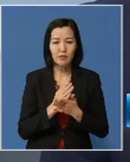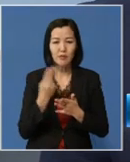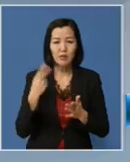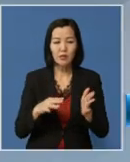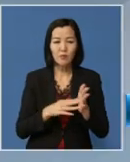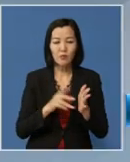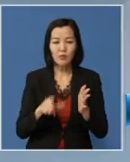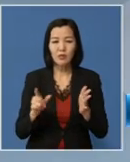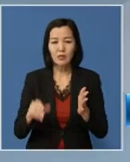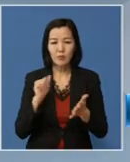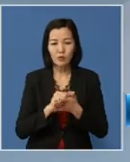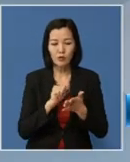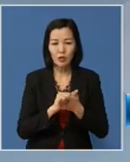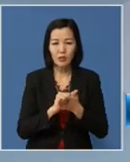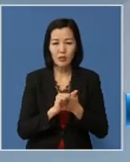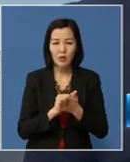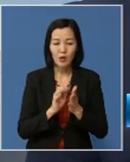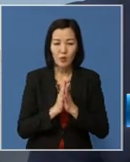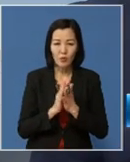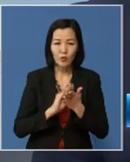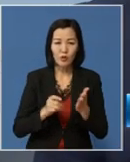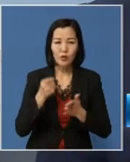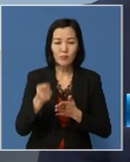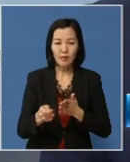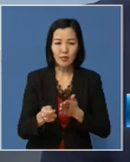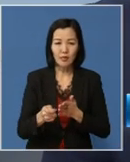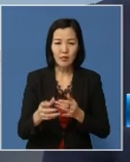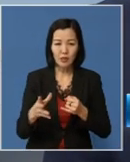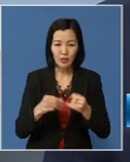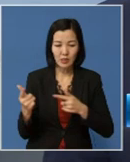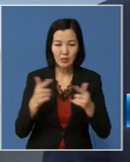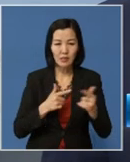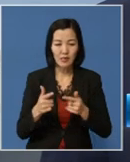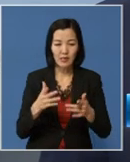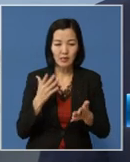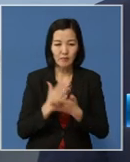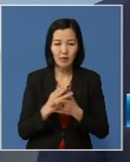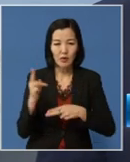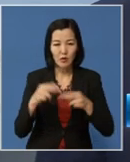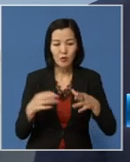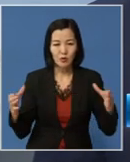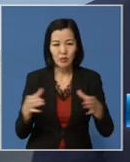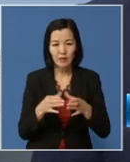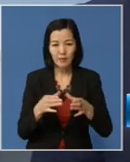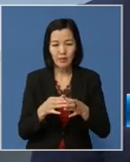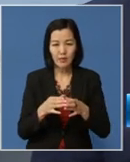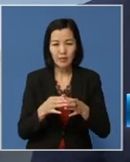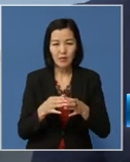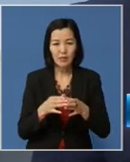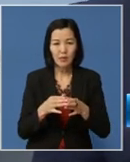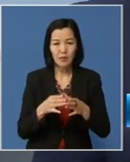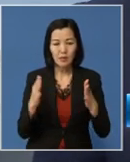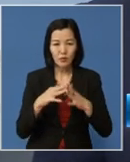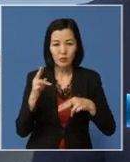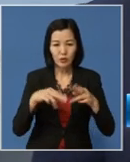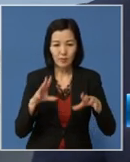29 адамның құжаты өтті. Жеріміз дайын. Қазір застройщикта жеке застройщик бар, компания «Стройиндустрия». Бізге осы үйлерді салып